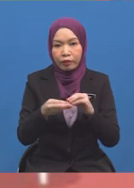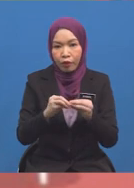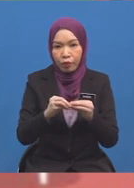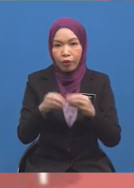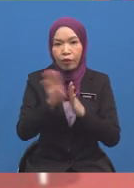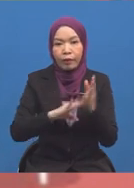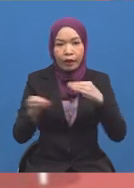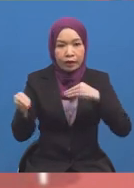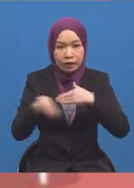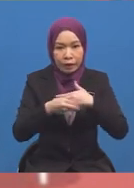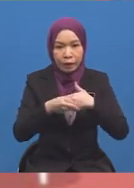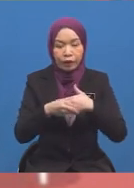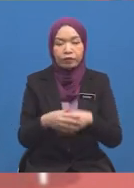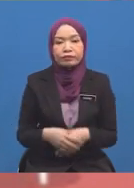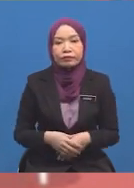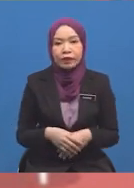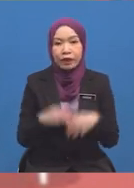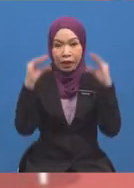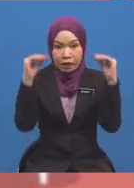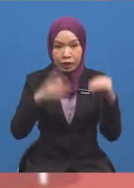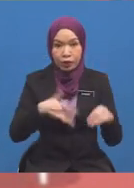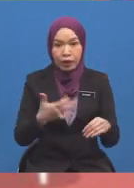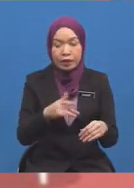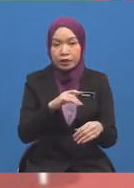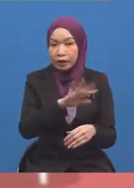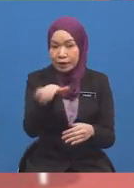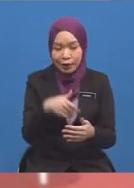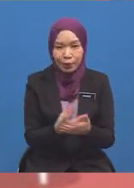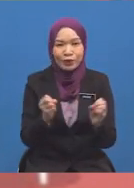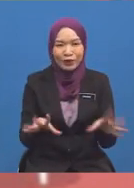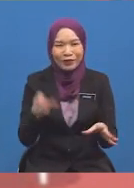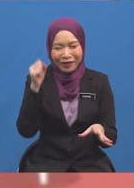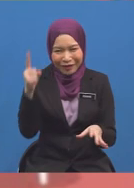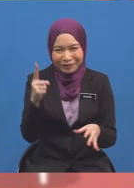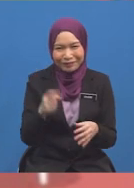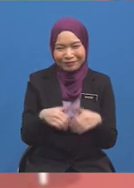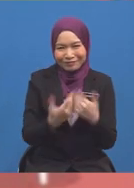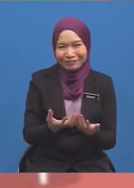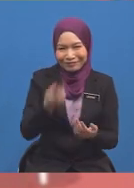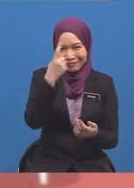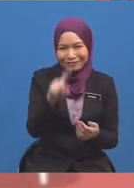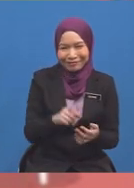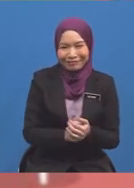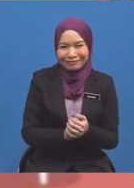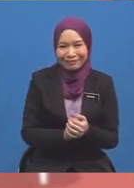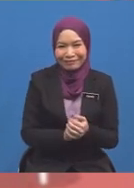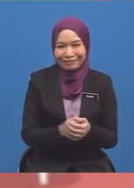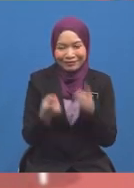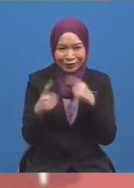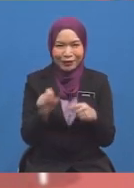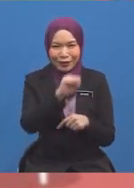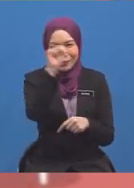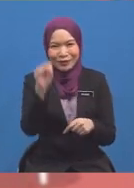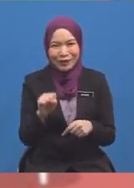bercampur degrasse kamu sudah memahami bagaimana untuk menyelesaikan